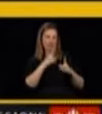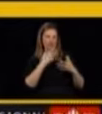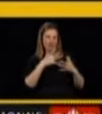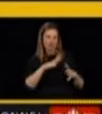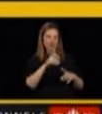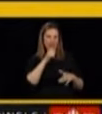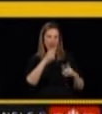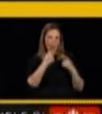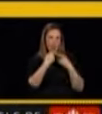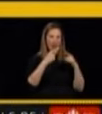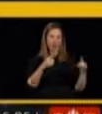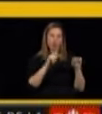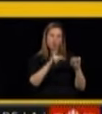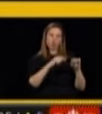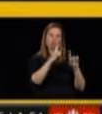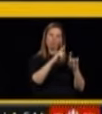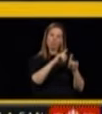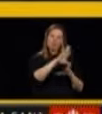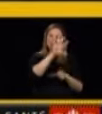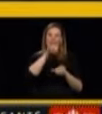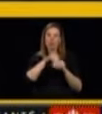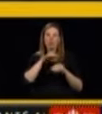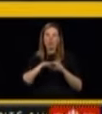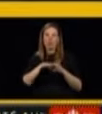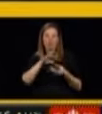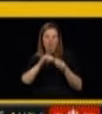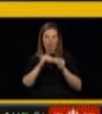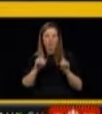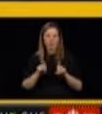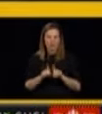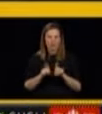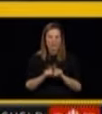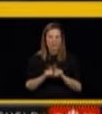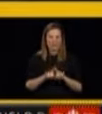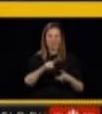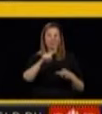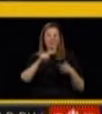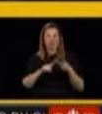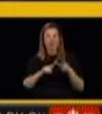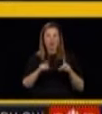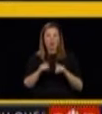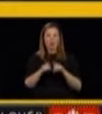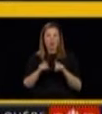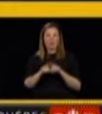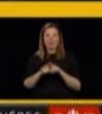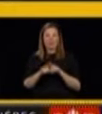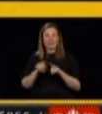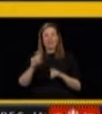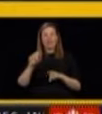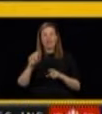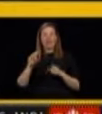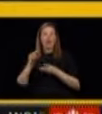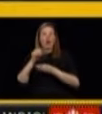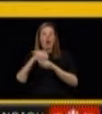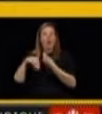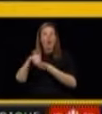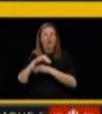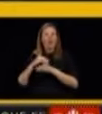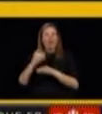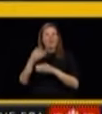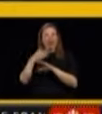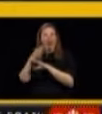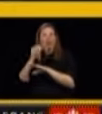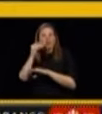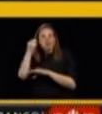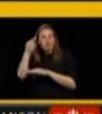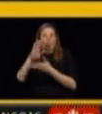évidemment, on va le comptabiliser. Il y a également les ESSAD, hein, les entreprises d'économie sociale. On